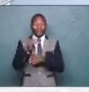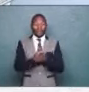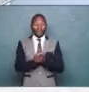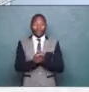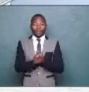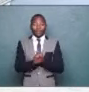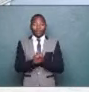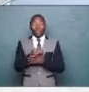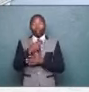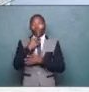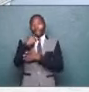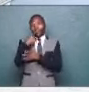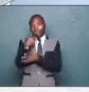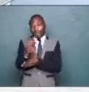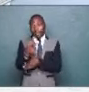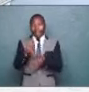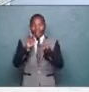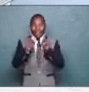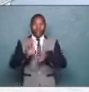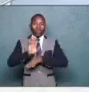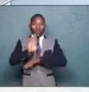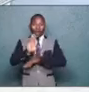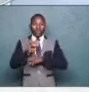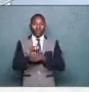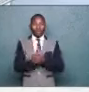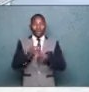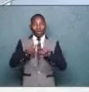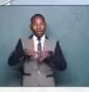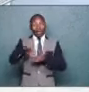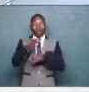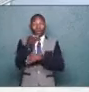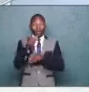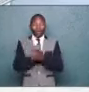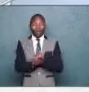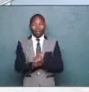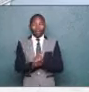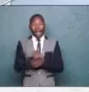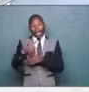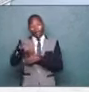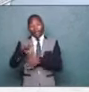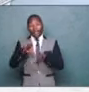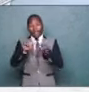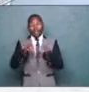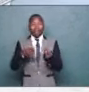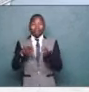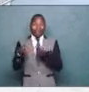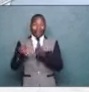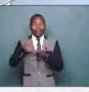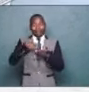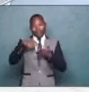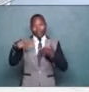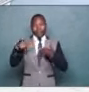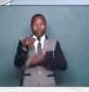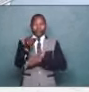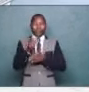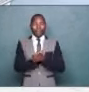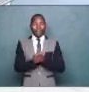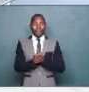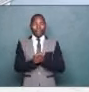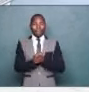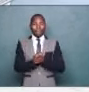muno ndicho linga choti anthu awo amene ali mmadera amenewa akatenge nawo gawo pakalembera